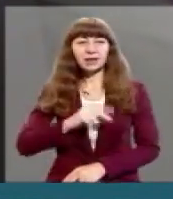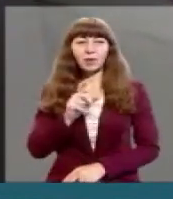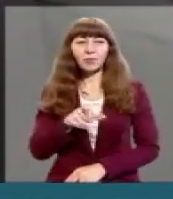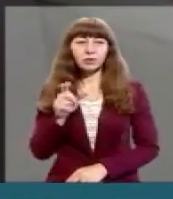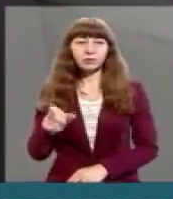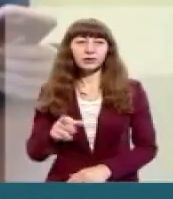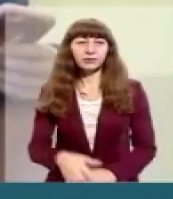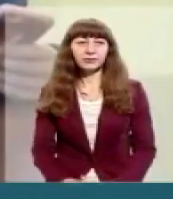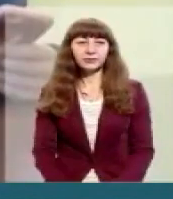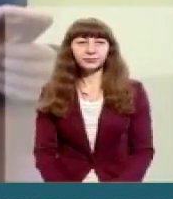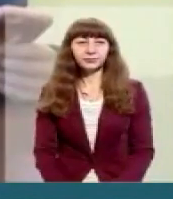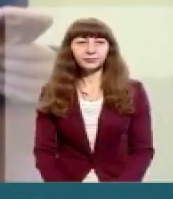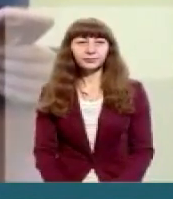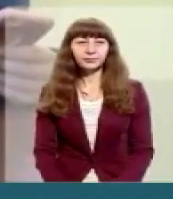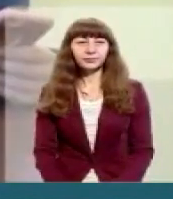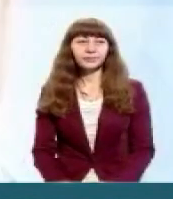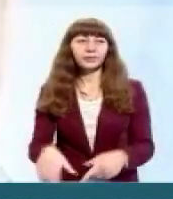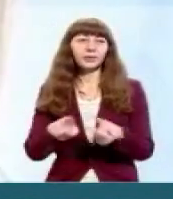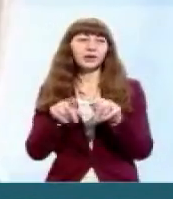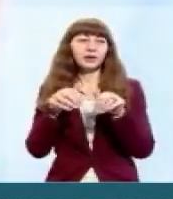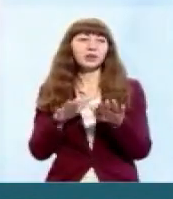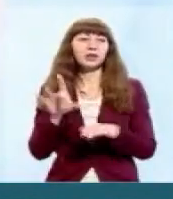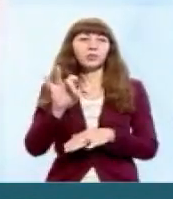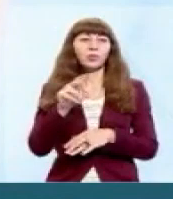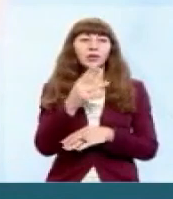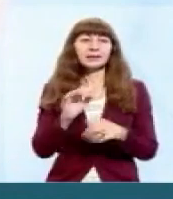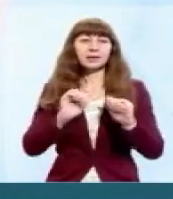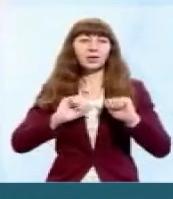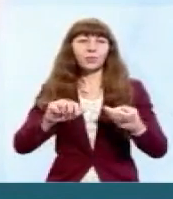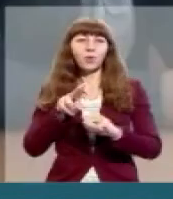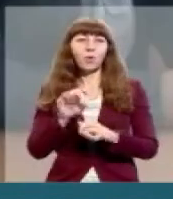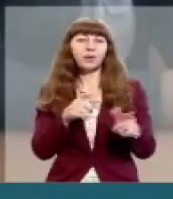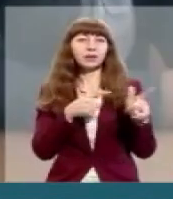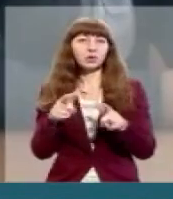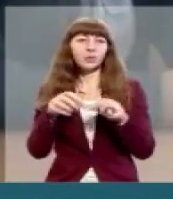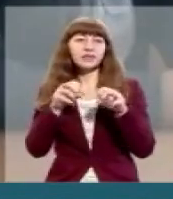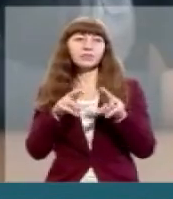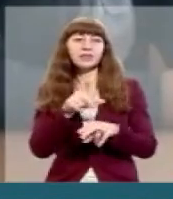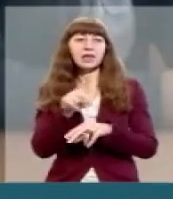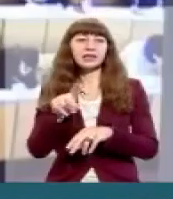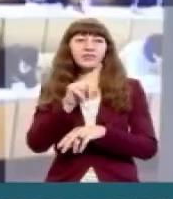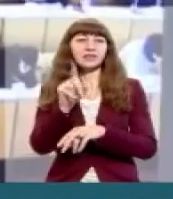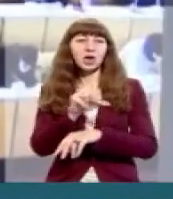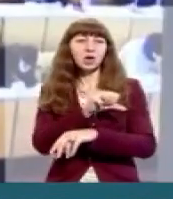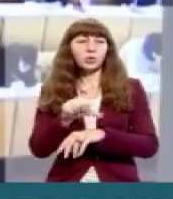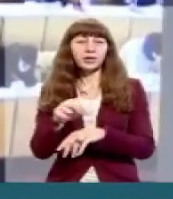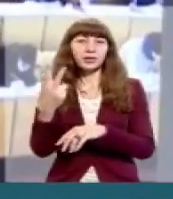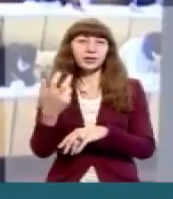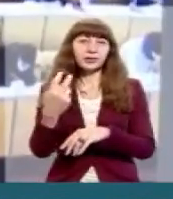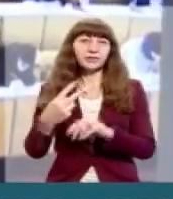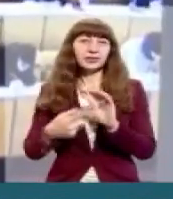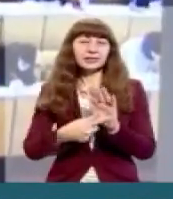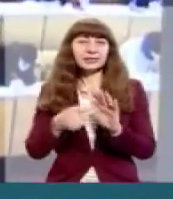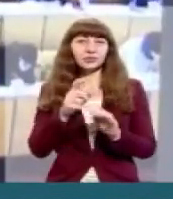акционерлік қоғамының басқарма төрағасы. Сондай-ақ шетелде кадрлар даярлау жөнінде республикалық комиссияның шешімімен 328 Қазақстанда